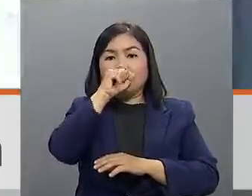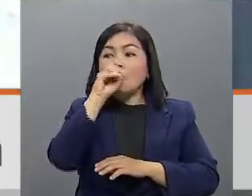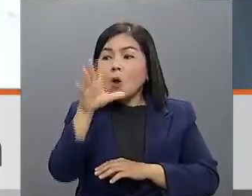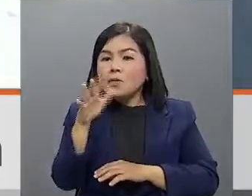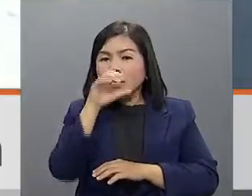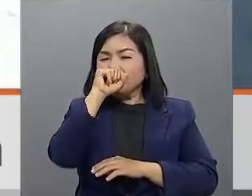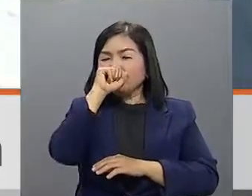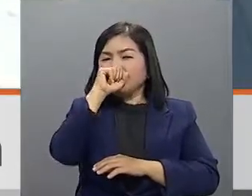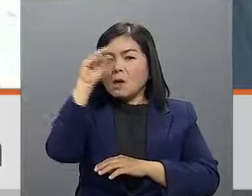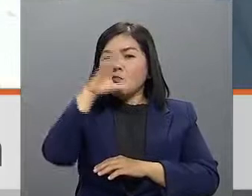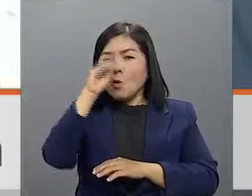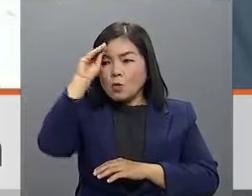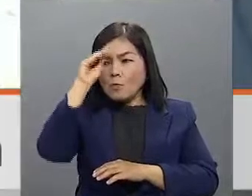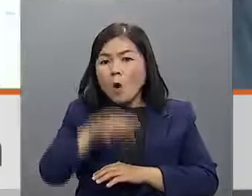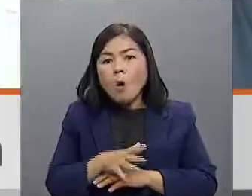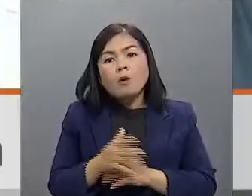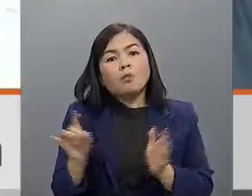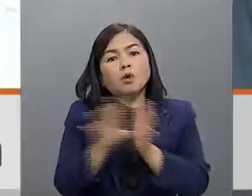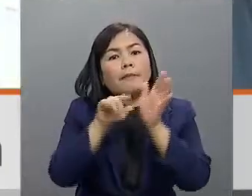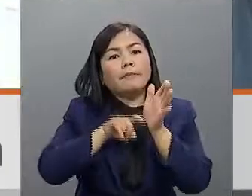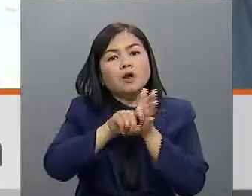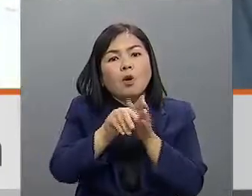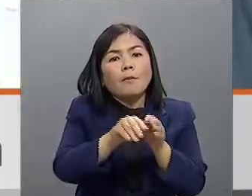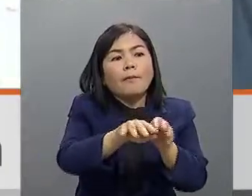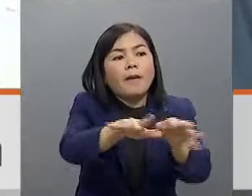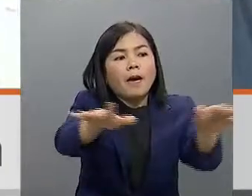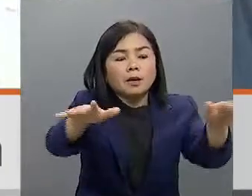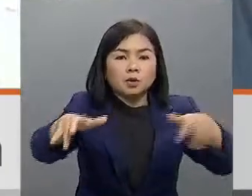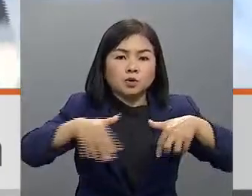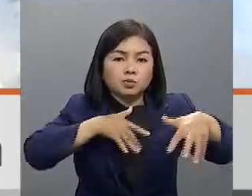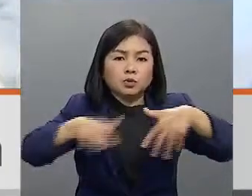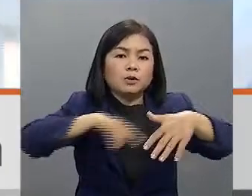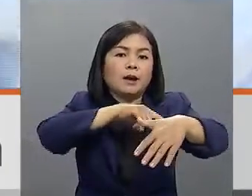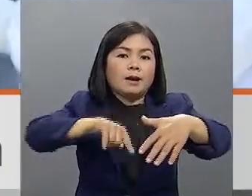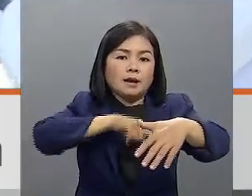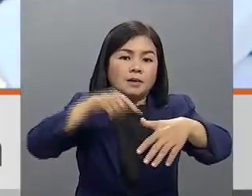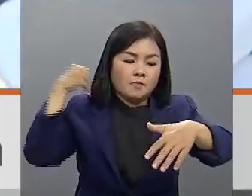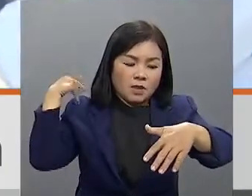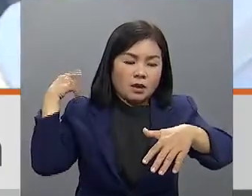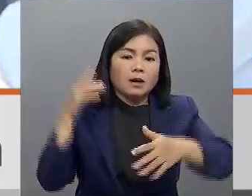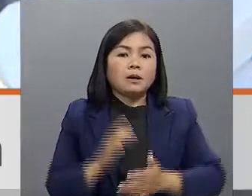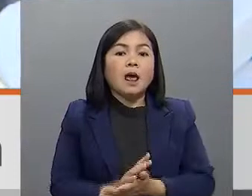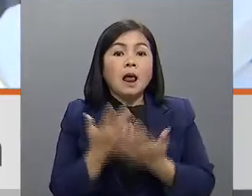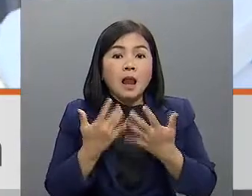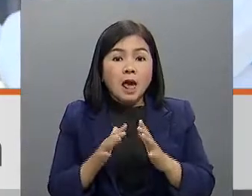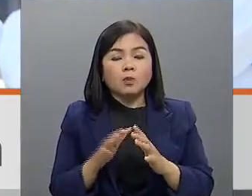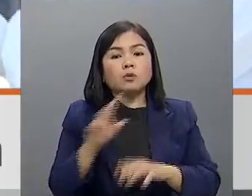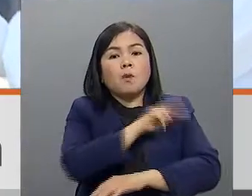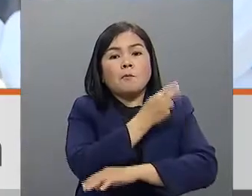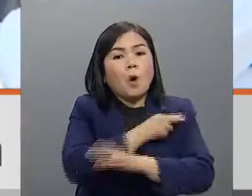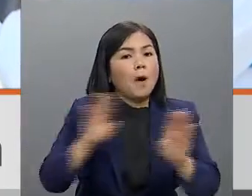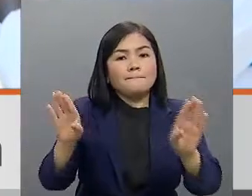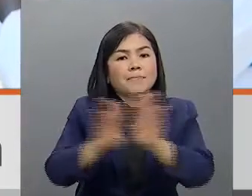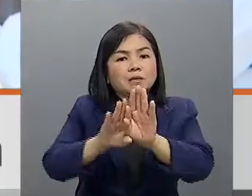ครับจึงทำให้เกิดการติดเชื้อในชุมชนในครั้งนี้โดยในช่วงที่มีการปิดพื้นที่ชุมชนบางส่วน2วันที่ผ่านมานะ